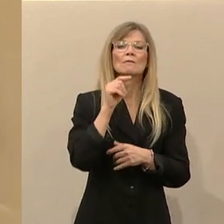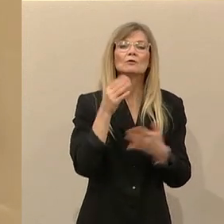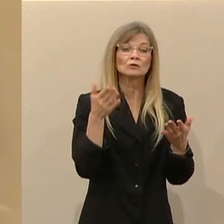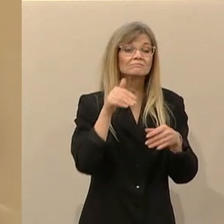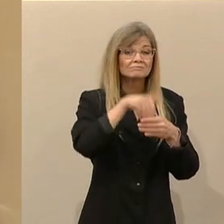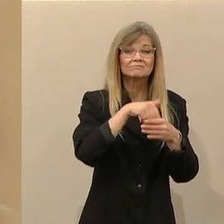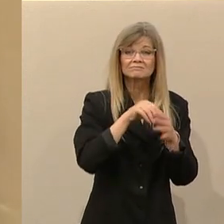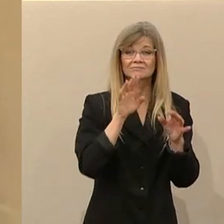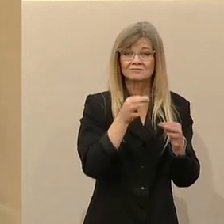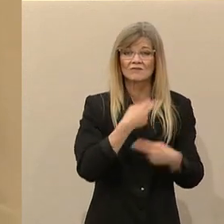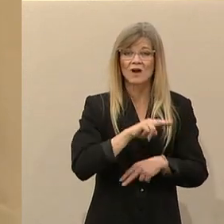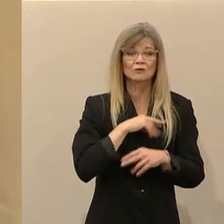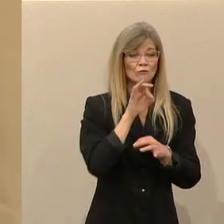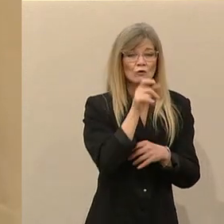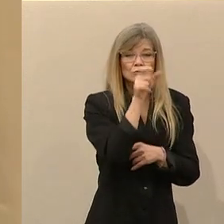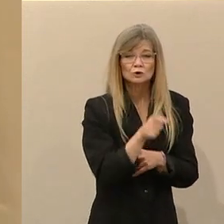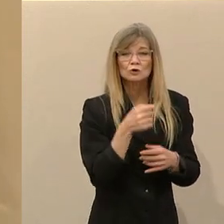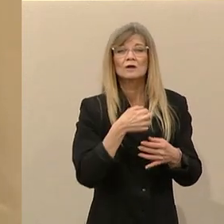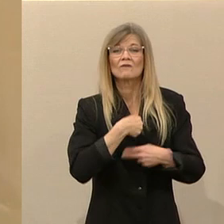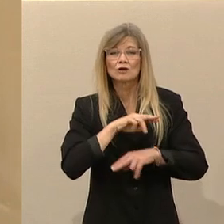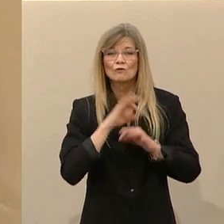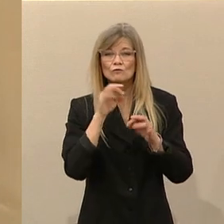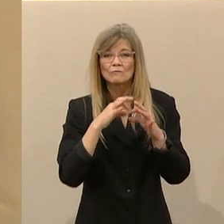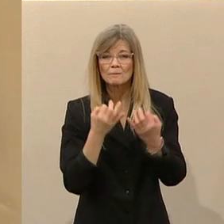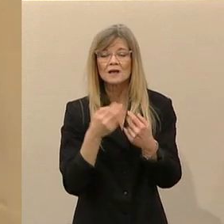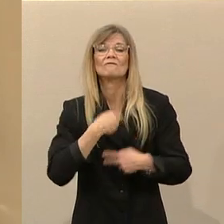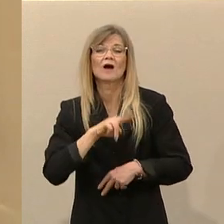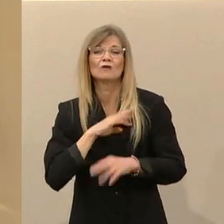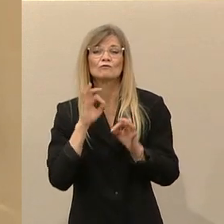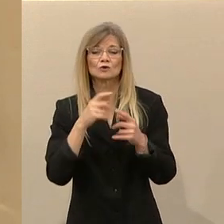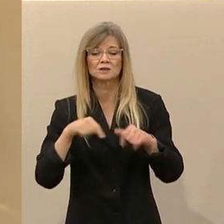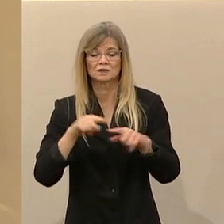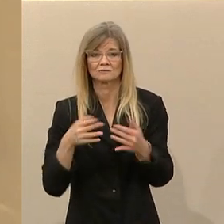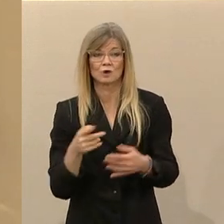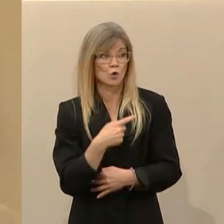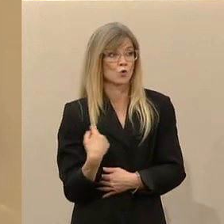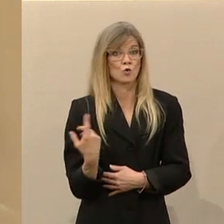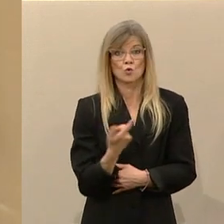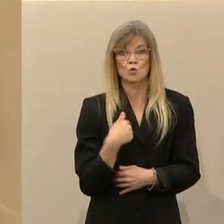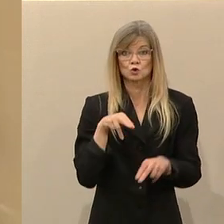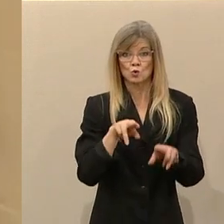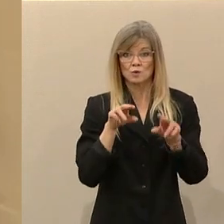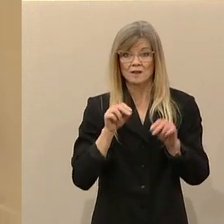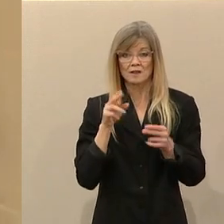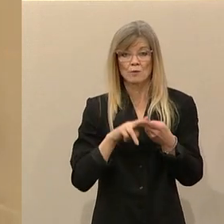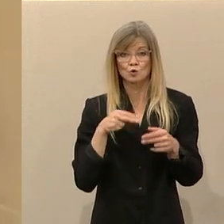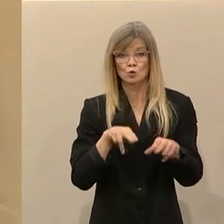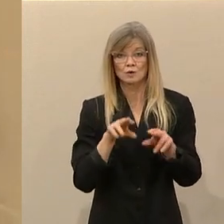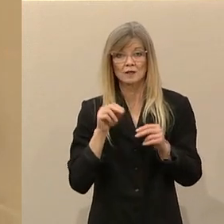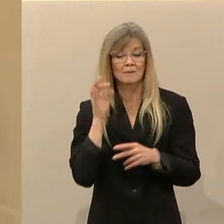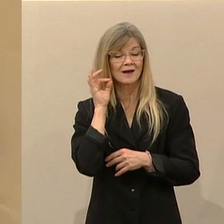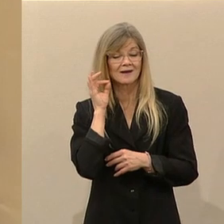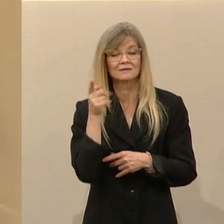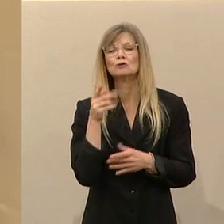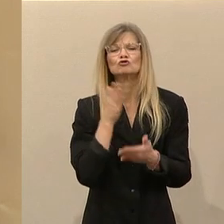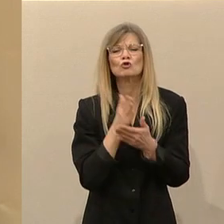die Verantwortung für die Gesellschaft. Unsere Unternehmer und Unternehmerinnen nehmen diese Verantwortung schon sehr lange ernst